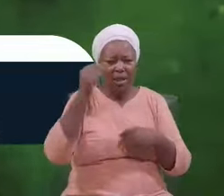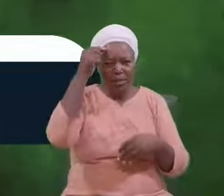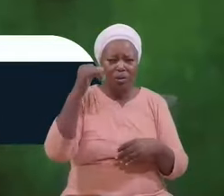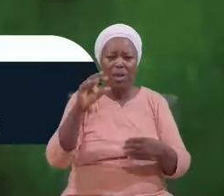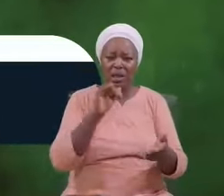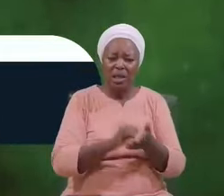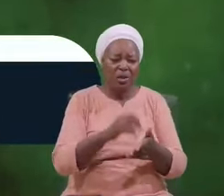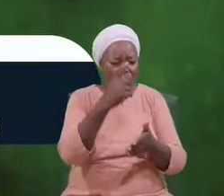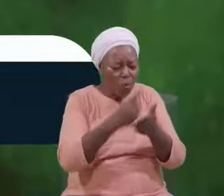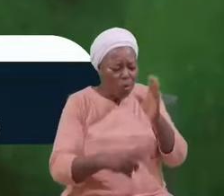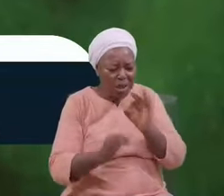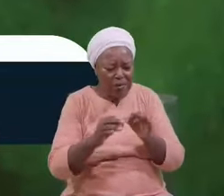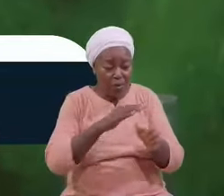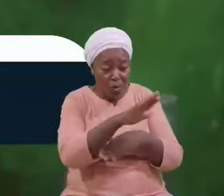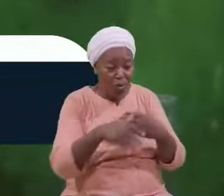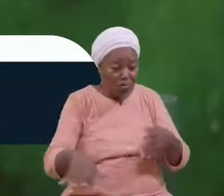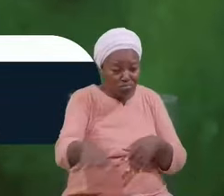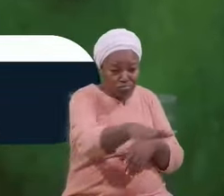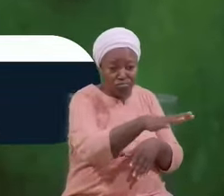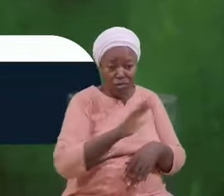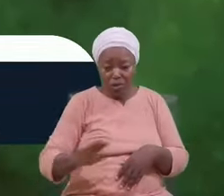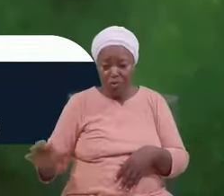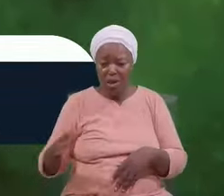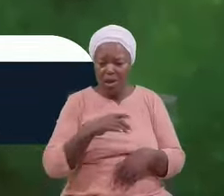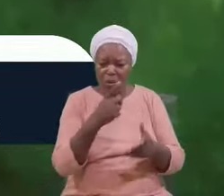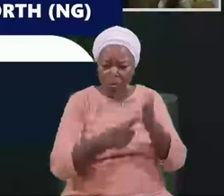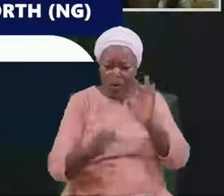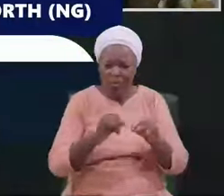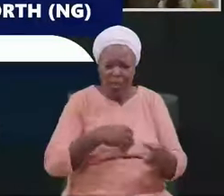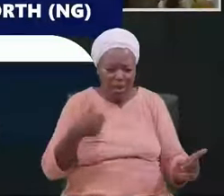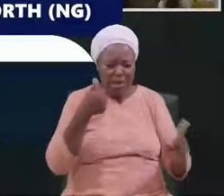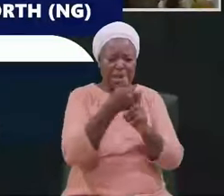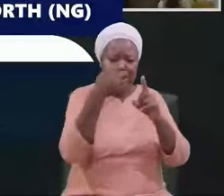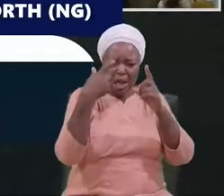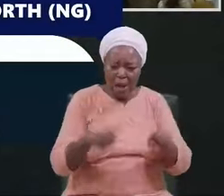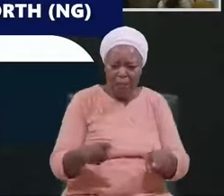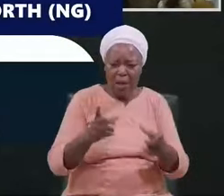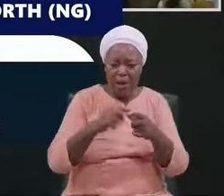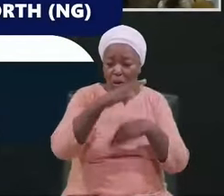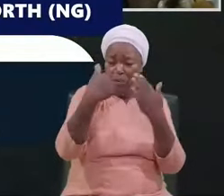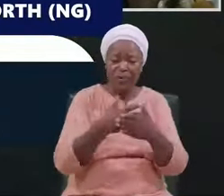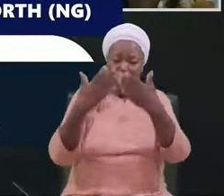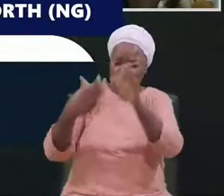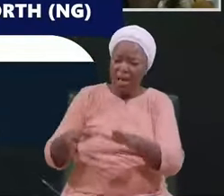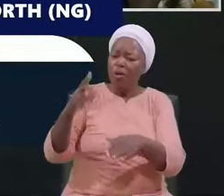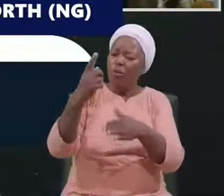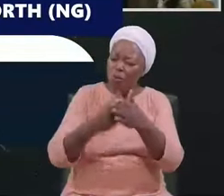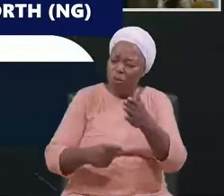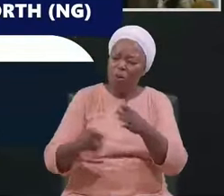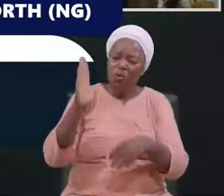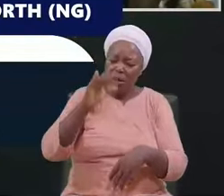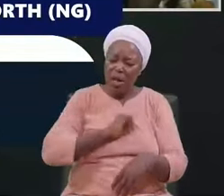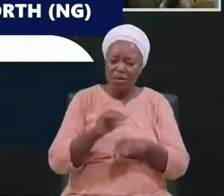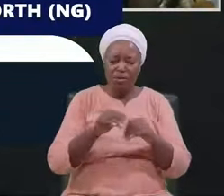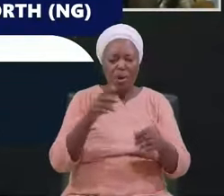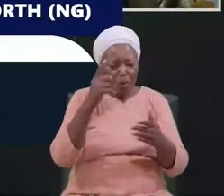enfants, et si un accident est arrivé, et si tous sont morts, qu'est-ce que je dois faire? Et si mon champ est